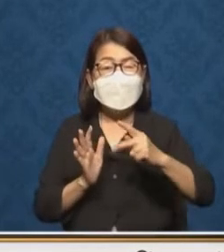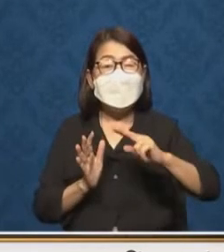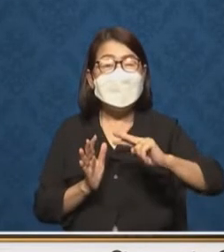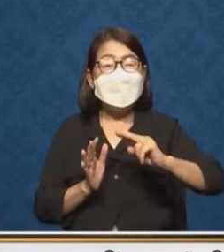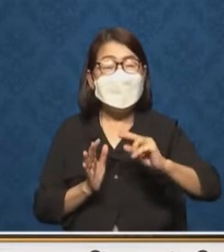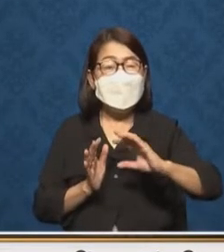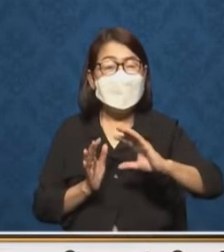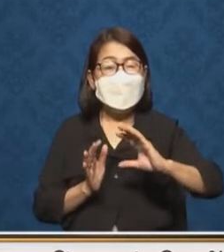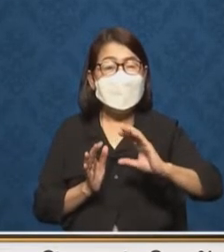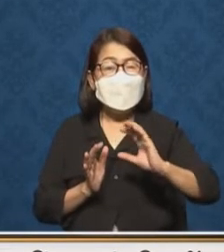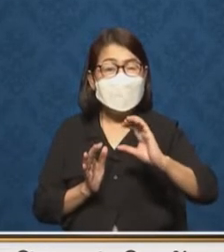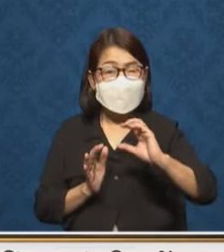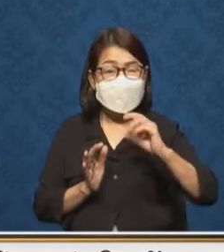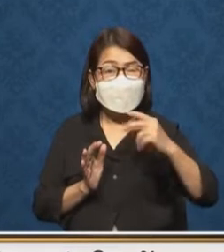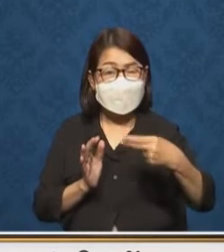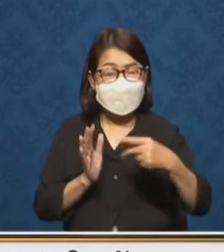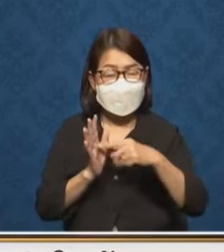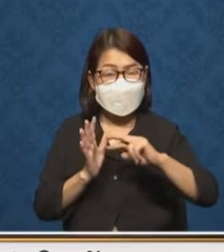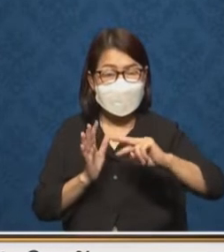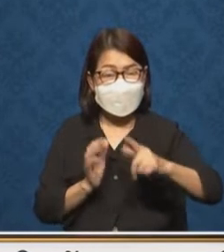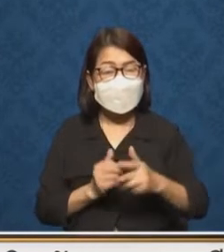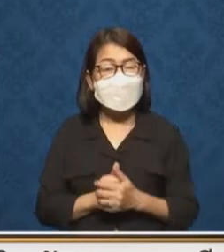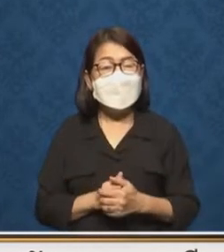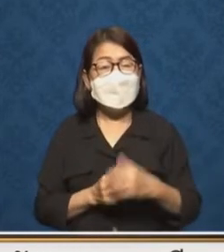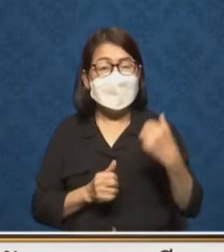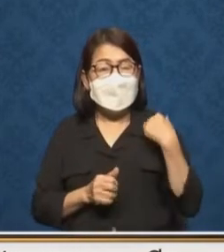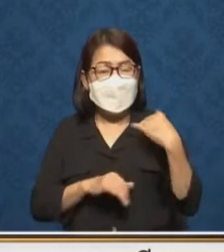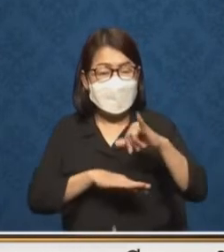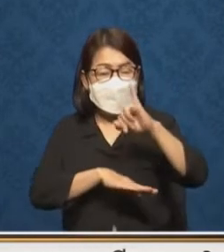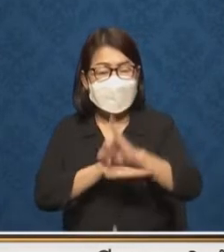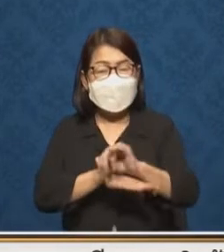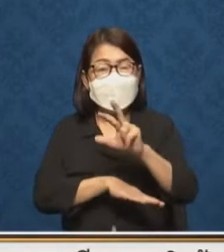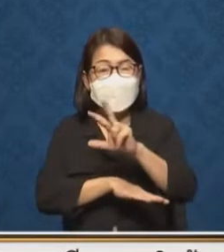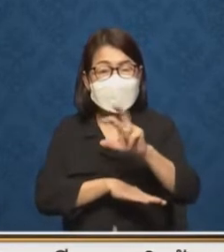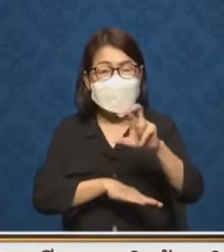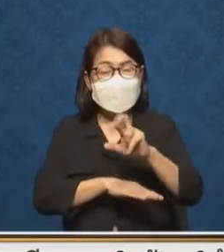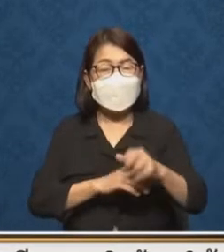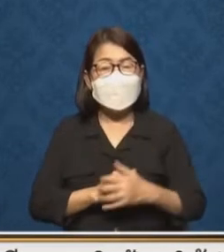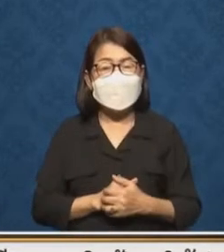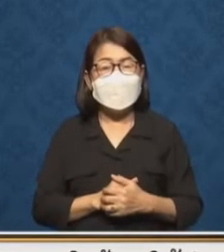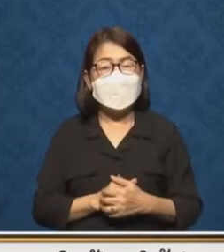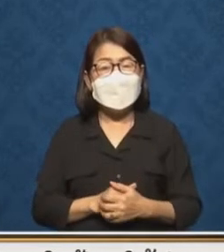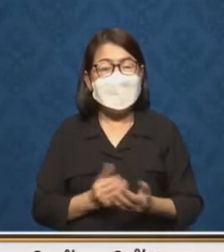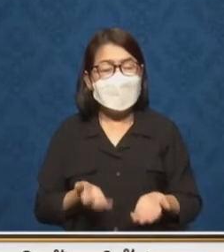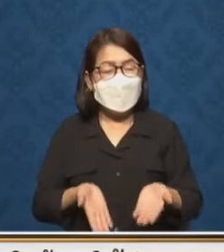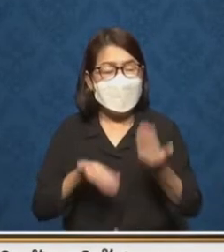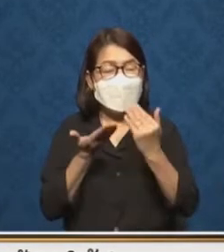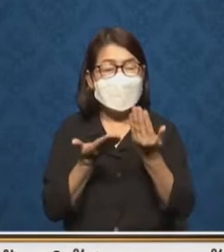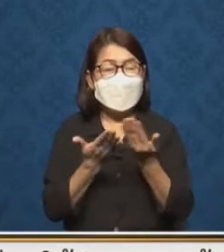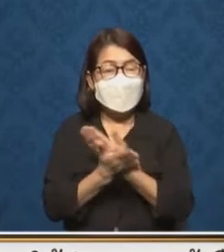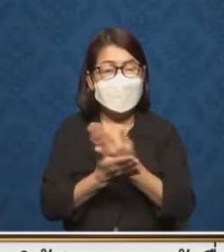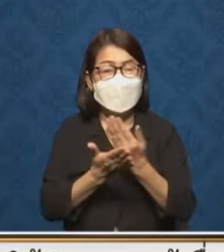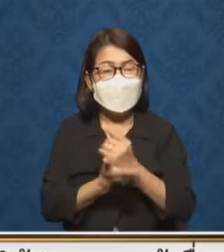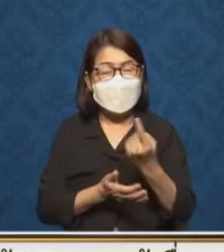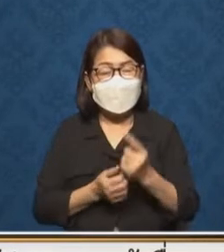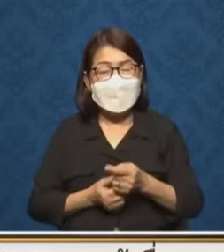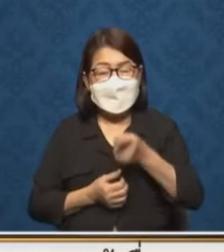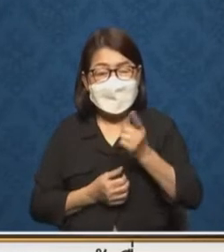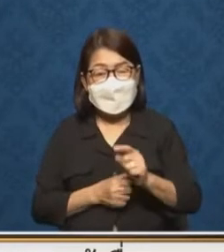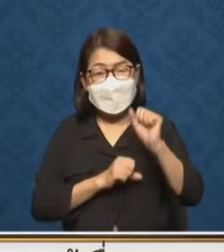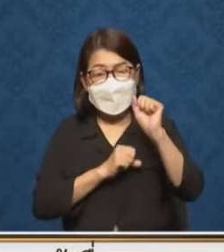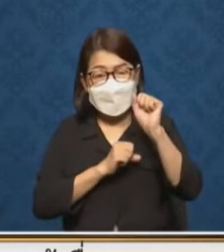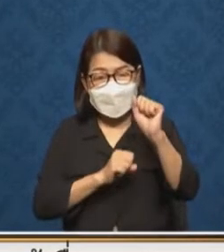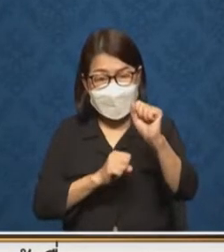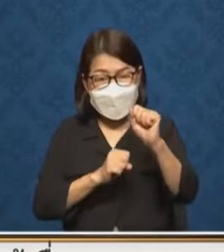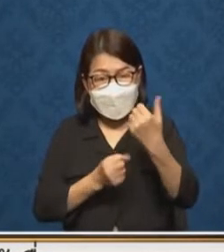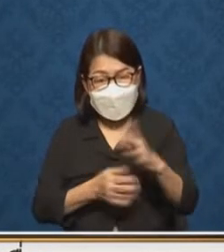ยครับอยู่ในเขตพื้นที่ปฏิรูปที่ดินเกือบ300ไร่โดยข้อเท็จจริงแล้วเนี่ยครับพื้นที่หลังจากที่ได้รับการประกาศเขตแล้วเนี่